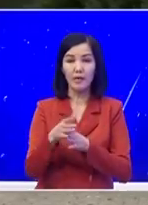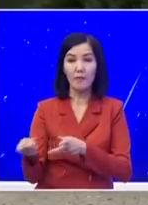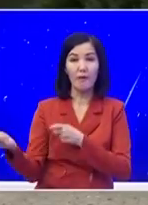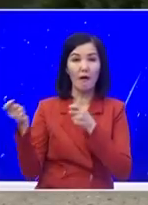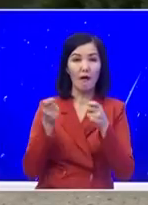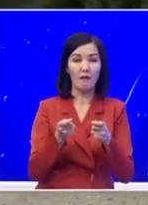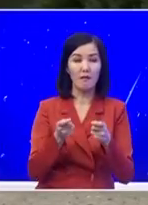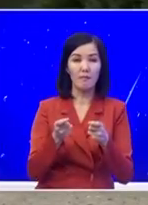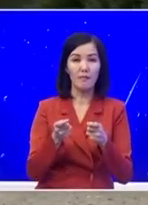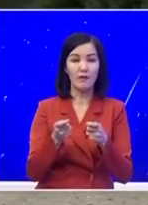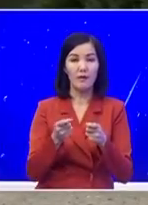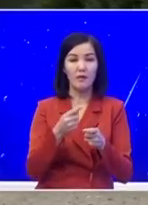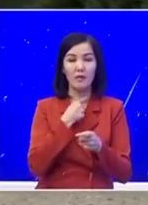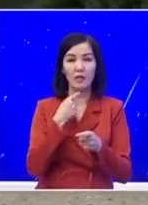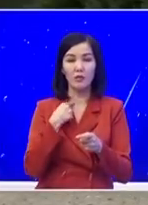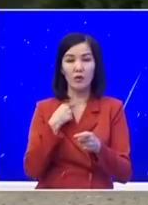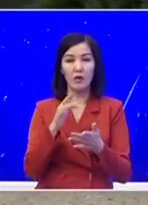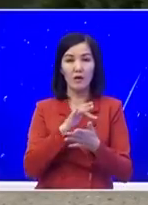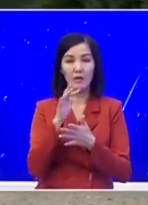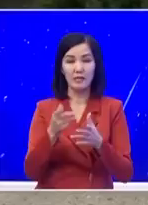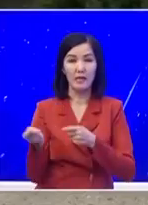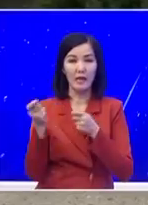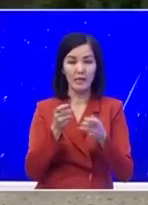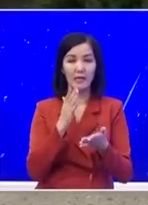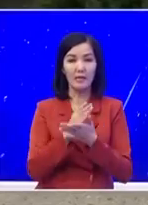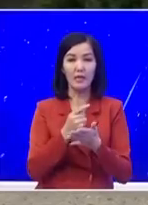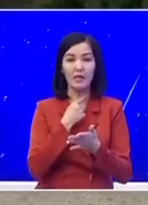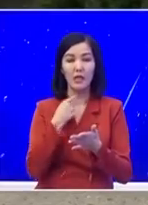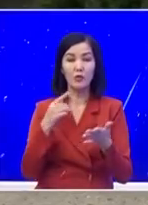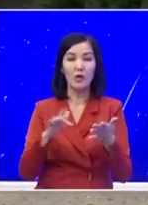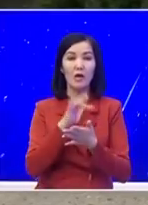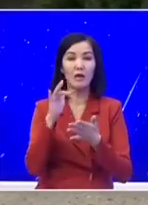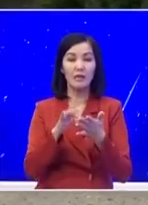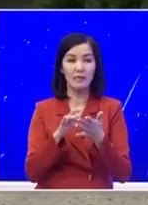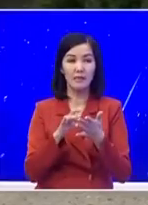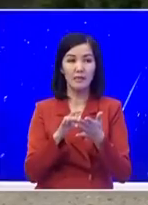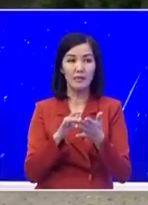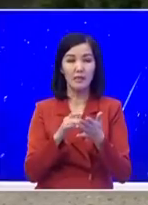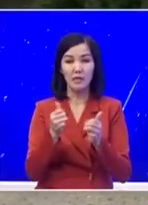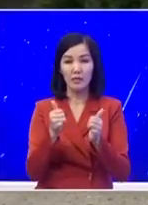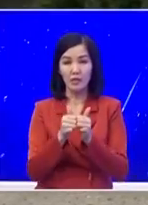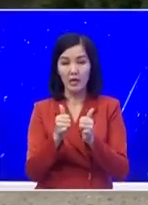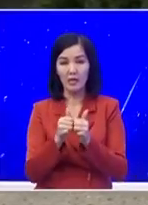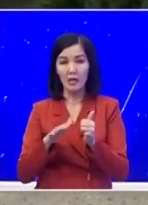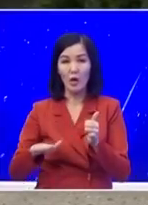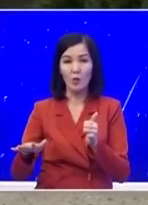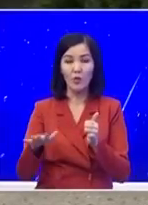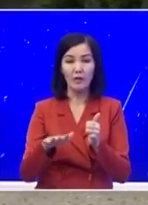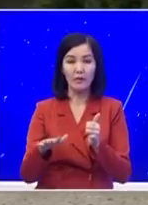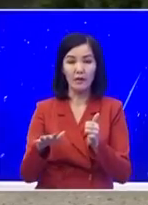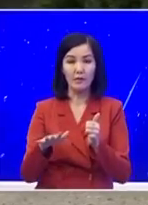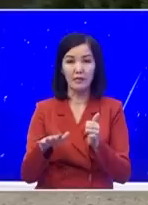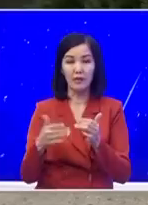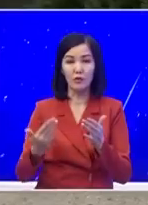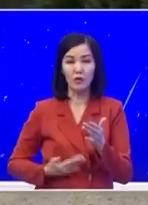заказ беріп, Осталорын қаласына алдырайын деп жатырмыз. Осталорын қаласының жақын жерде, жақын ауданында